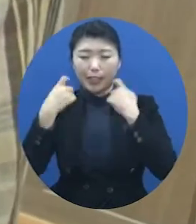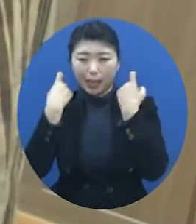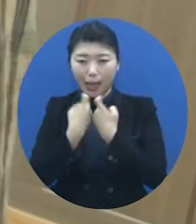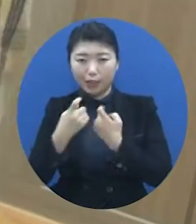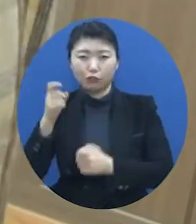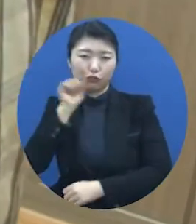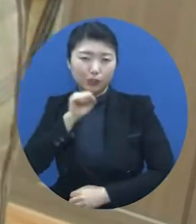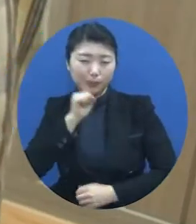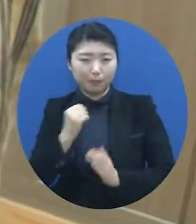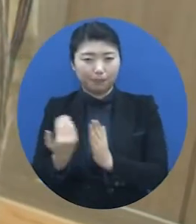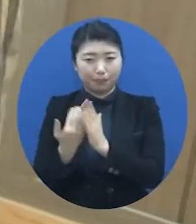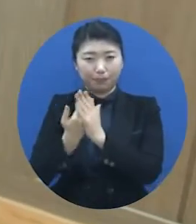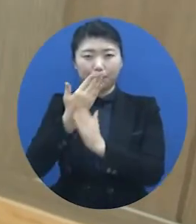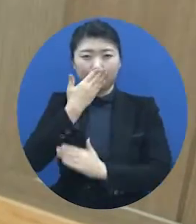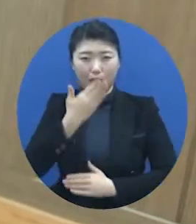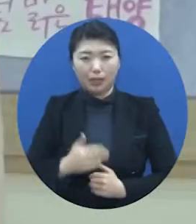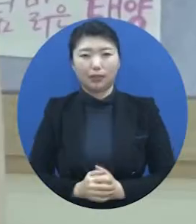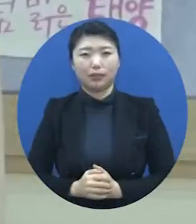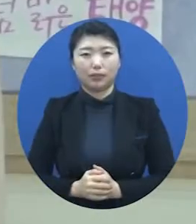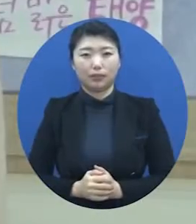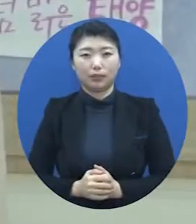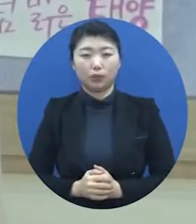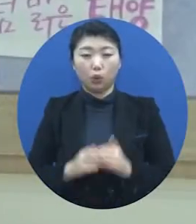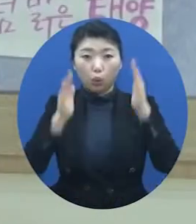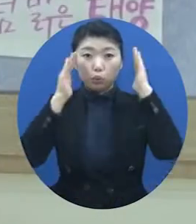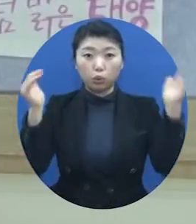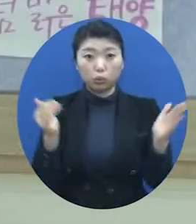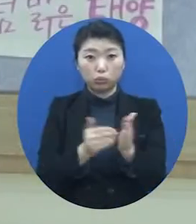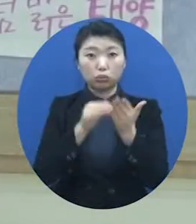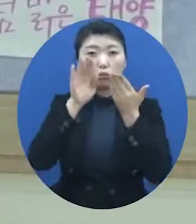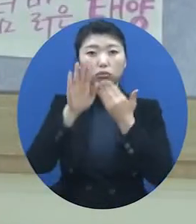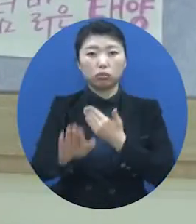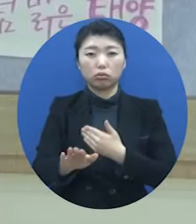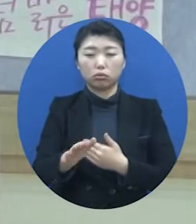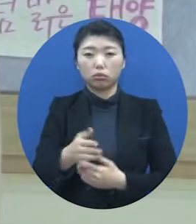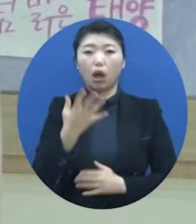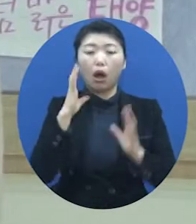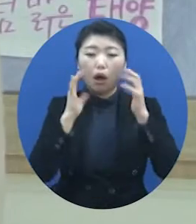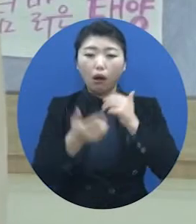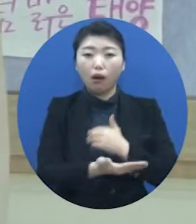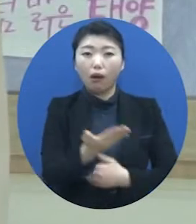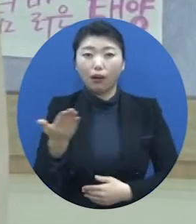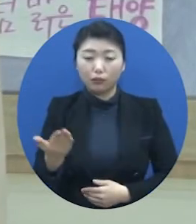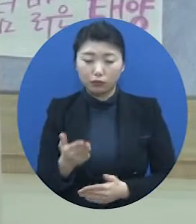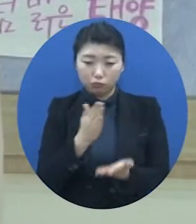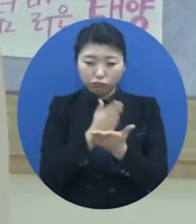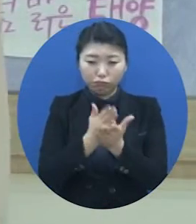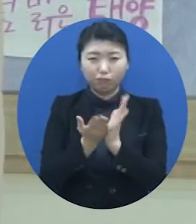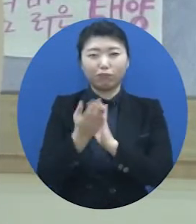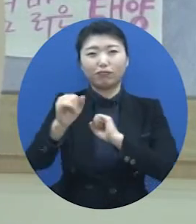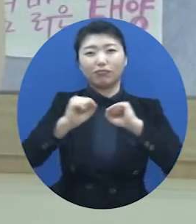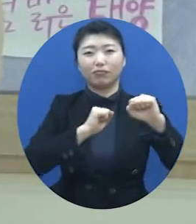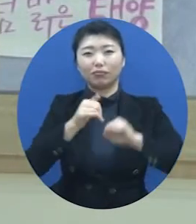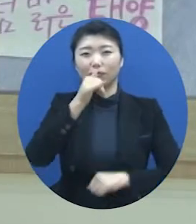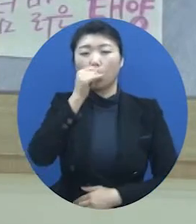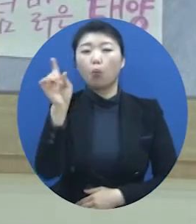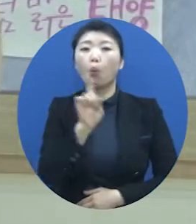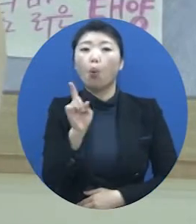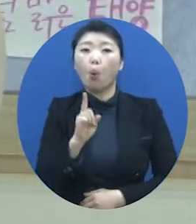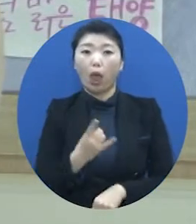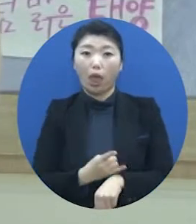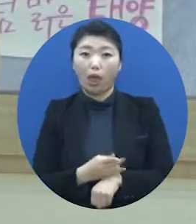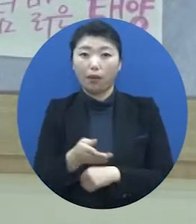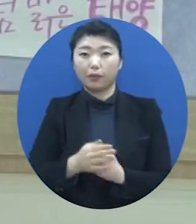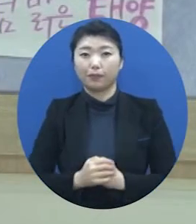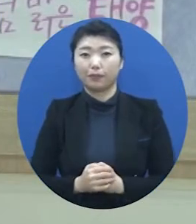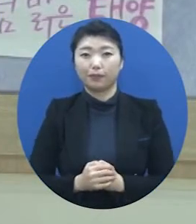수 있는 기회가 됩니다. 수업이 다 끝나고 우리 친구들이 돌봄 교실에서 다양한 활동을 하고 있는데요. 주로 어떤